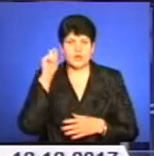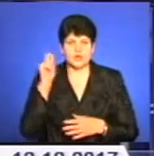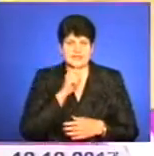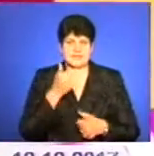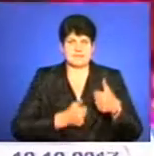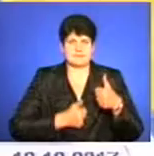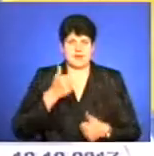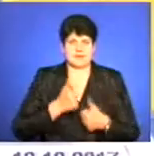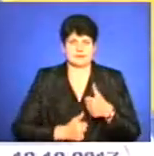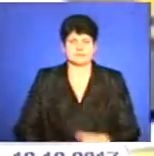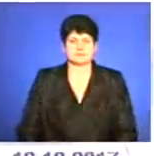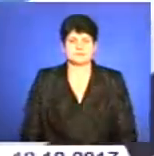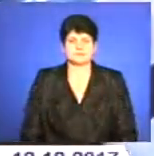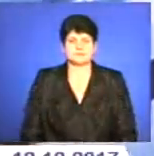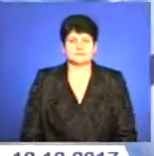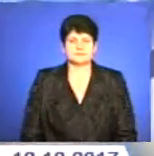рівня.